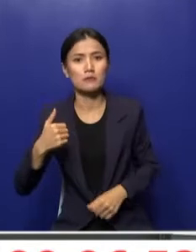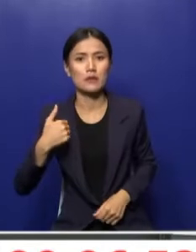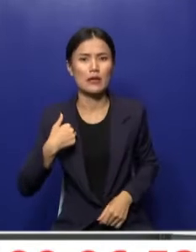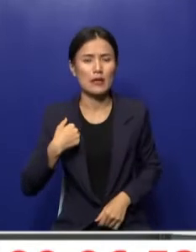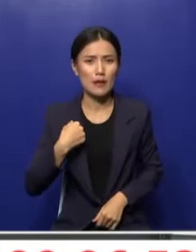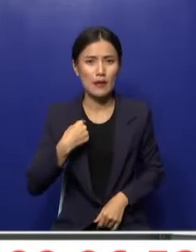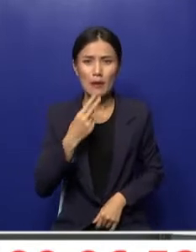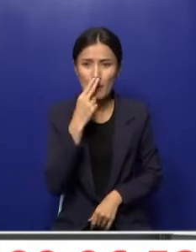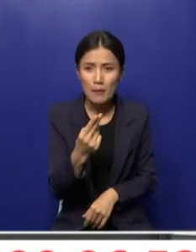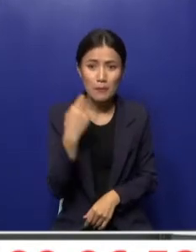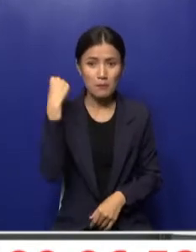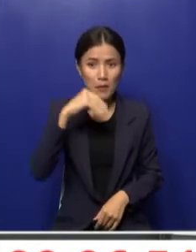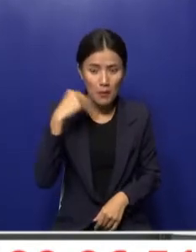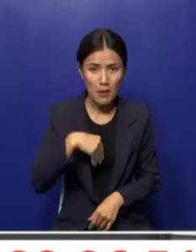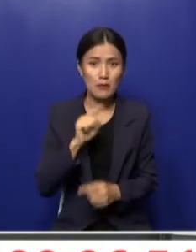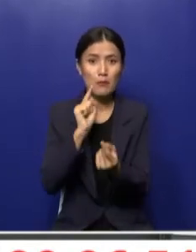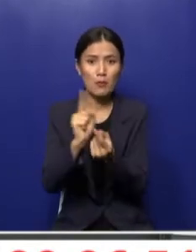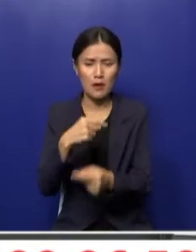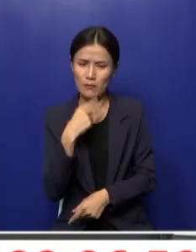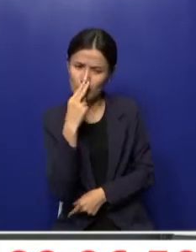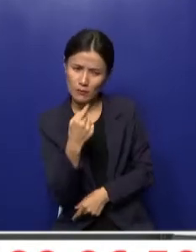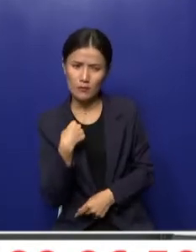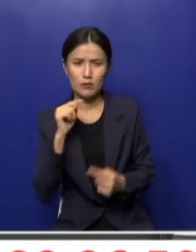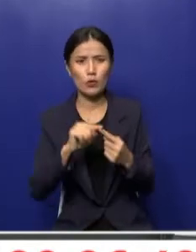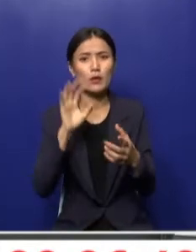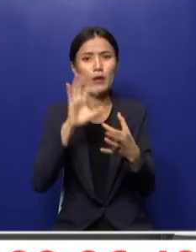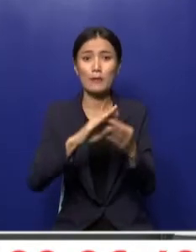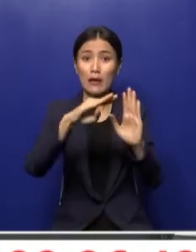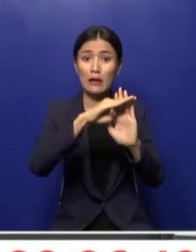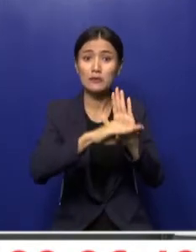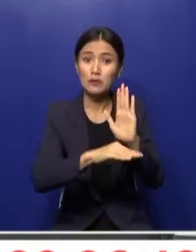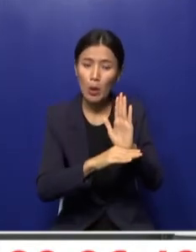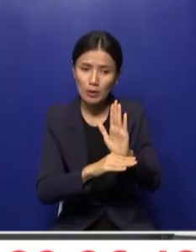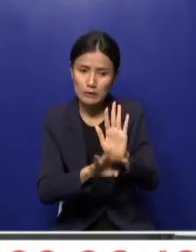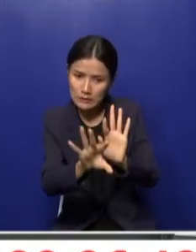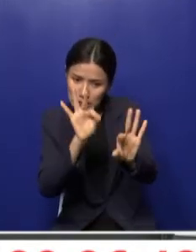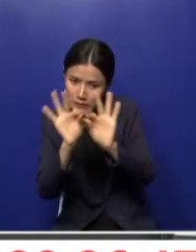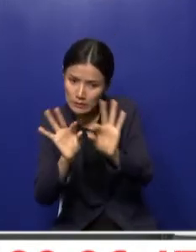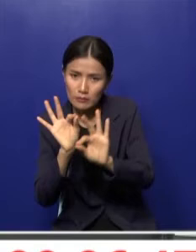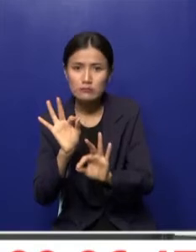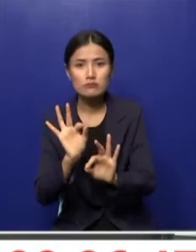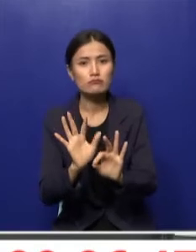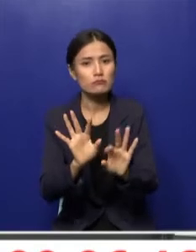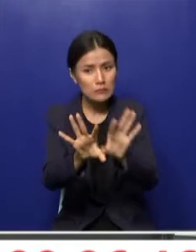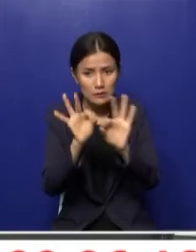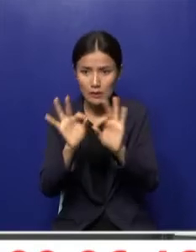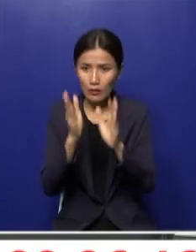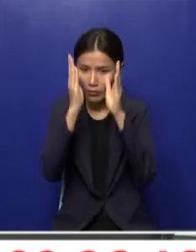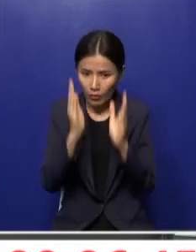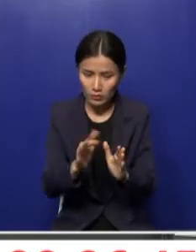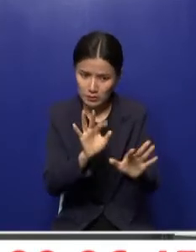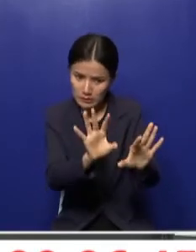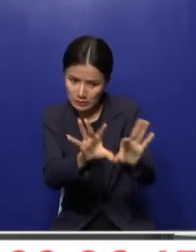ถึงมีความไม่ชอบมาพากลของกระบวนการสรรหาผู้ที่